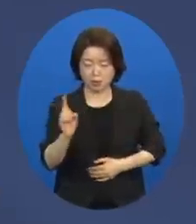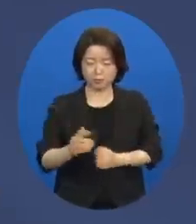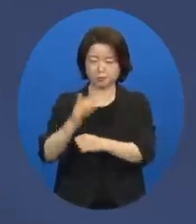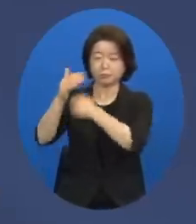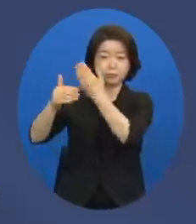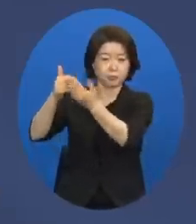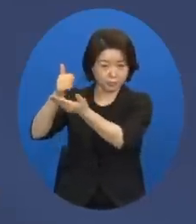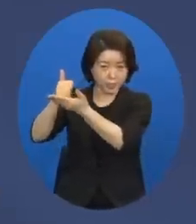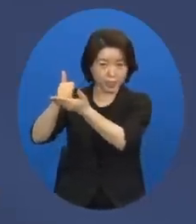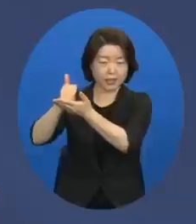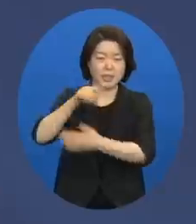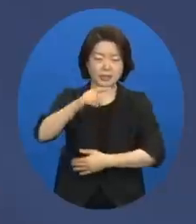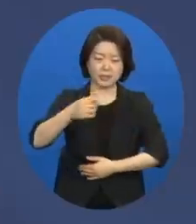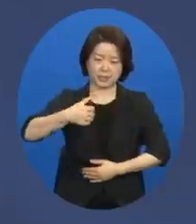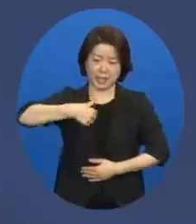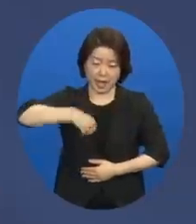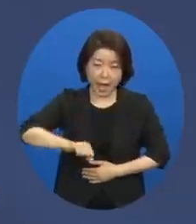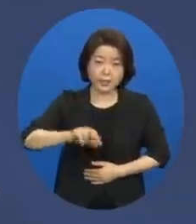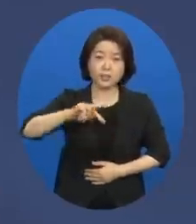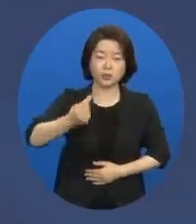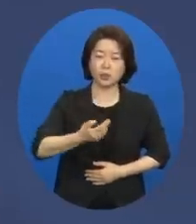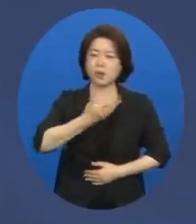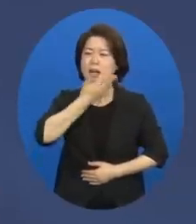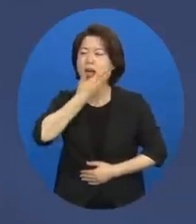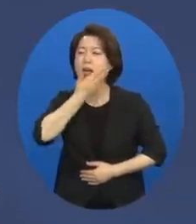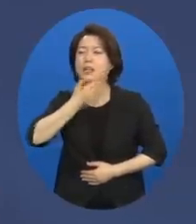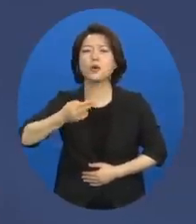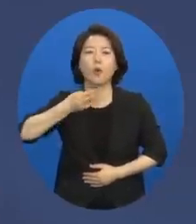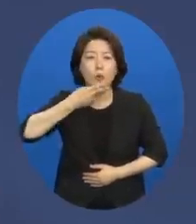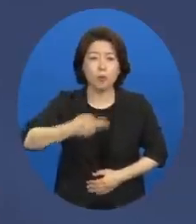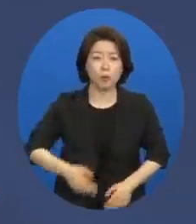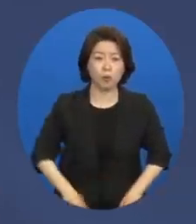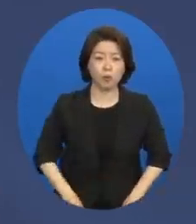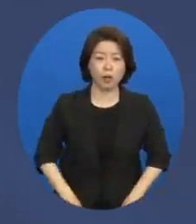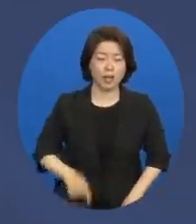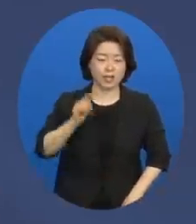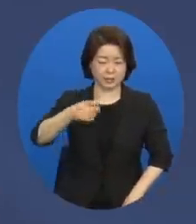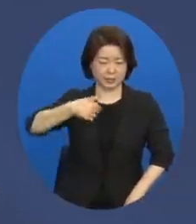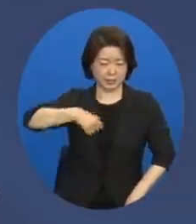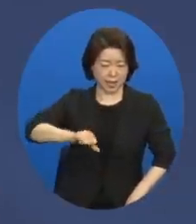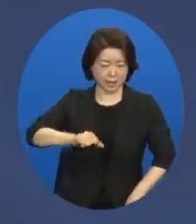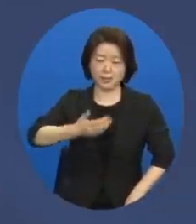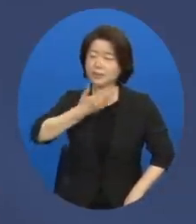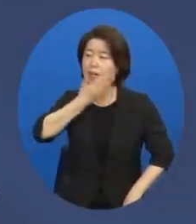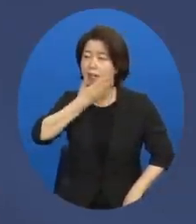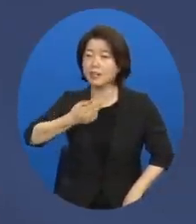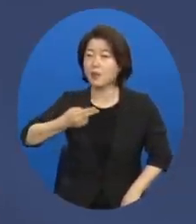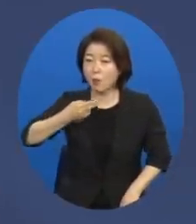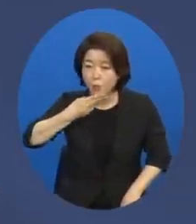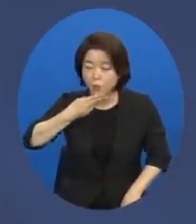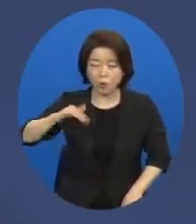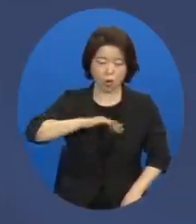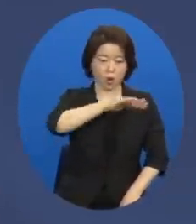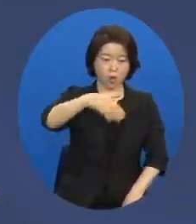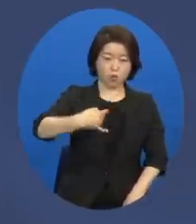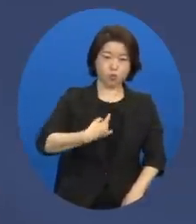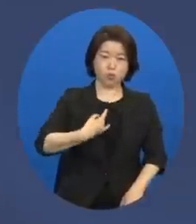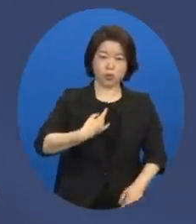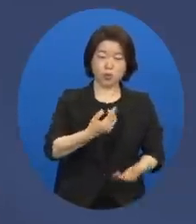하나님이 그 아들도 아끼지 아니하시고 그 아들도 아끼지 아니하고 우리를